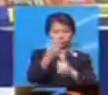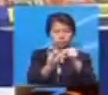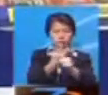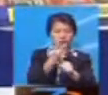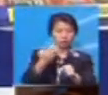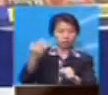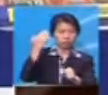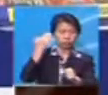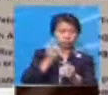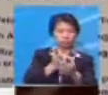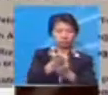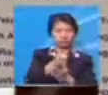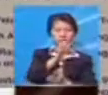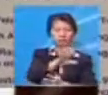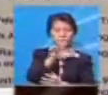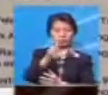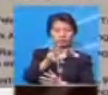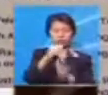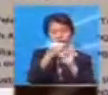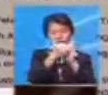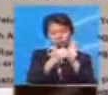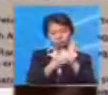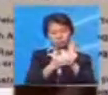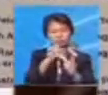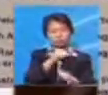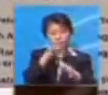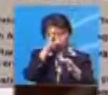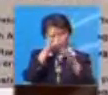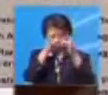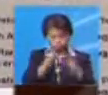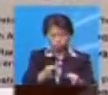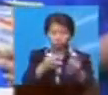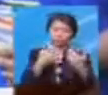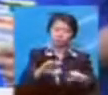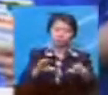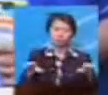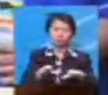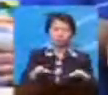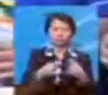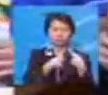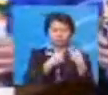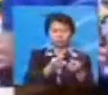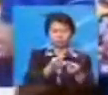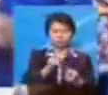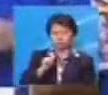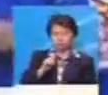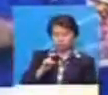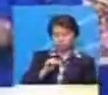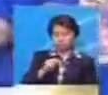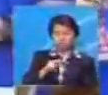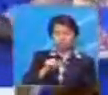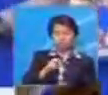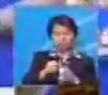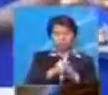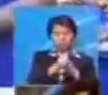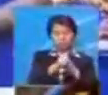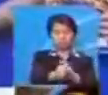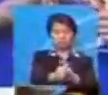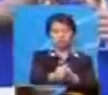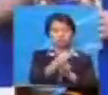lalu menerusi 53 prinsip dan keputusan yang telah dilaksana sejak Tan Sri Adnan meneraju kepimpinan